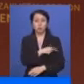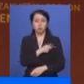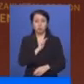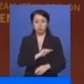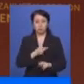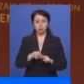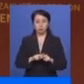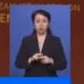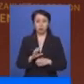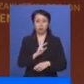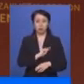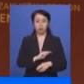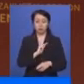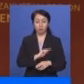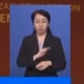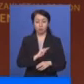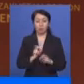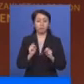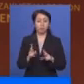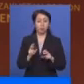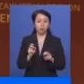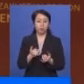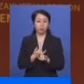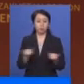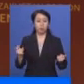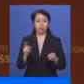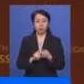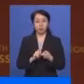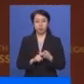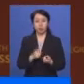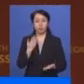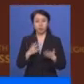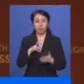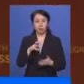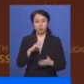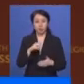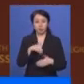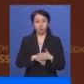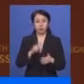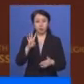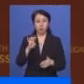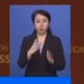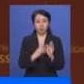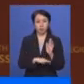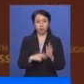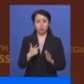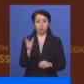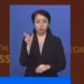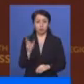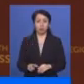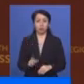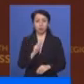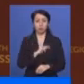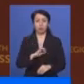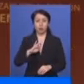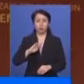которые привлечены к работе в опасных условиях с инфекцией. Если в марте надбавку получали 493 человека сотрудника,